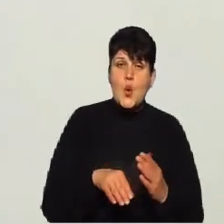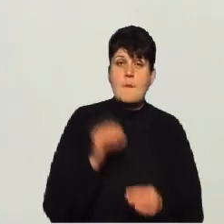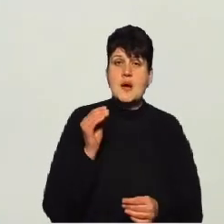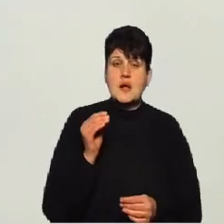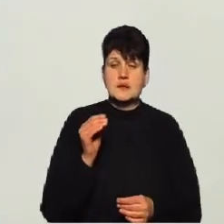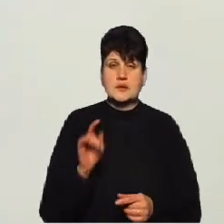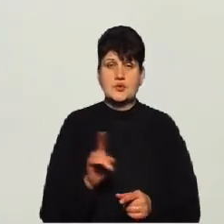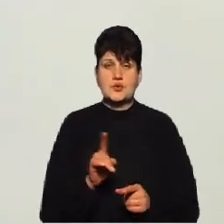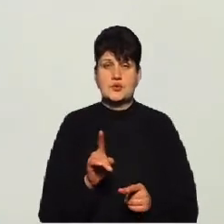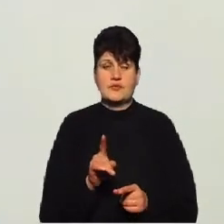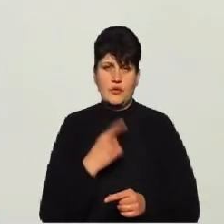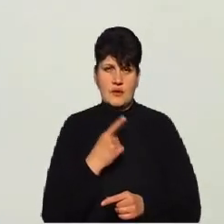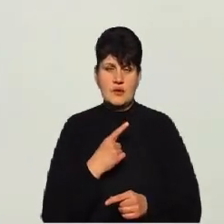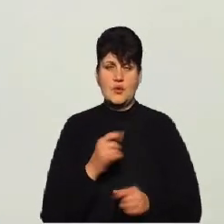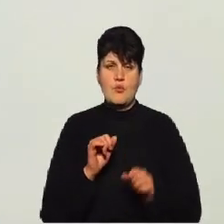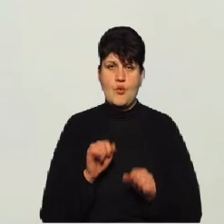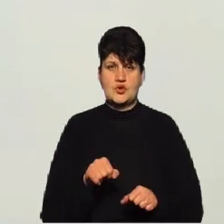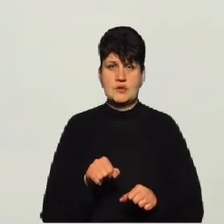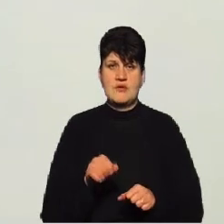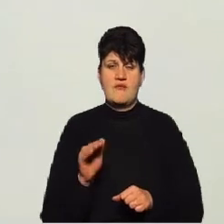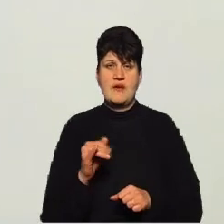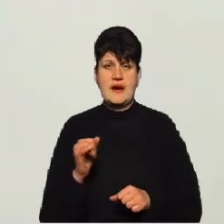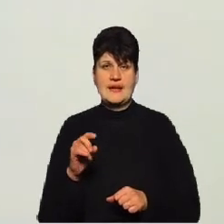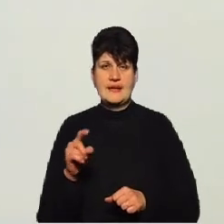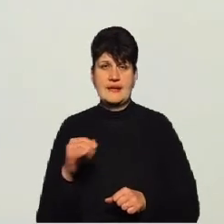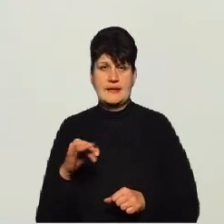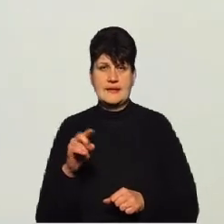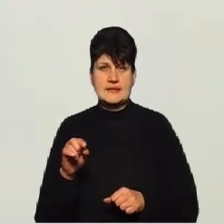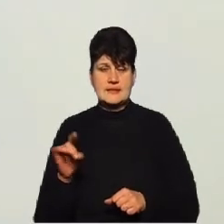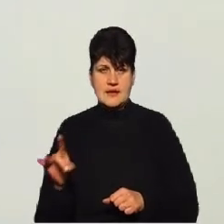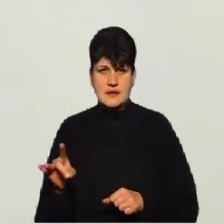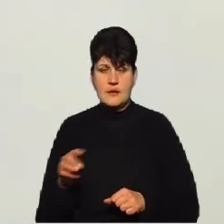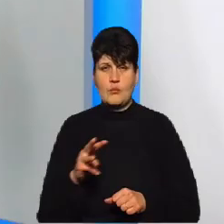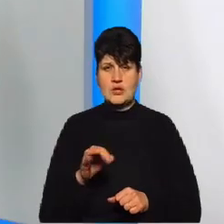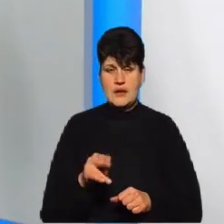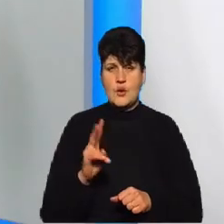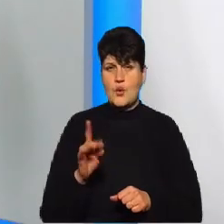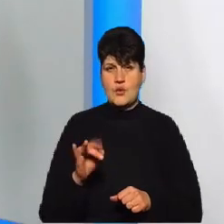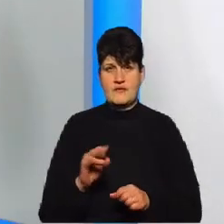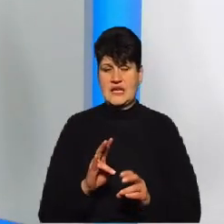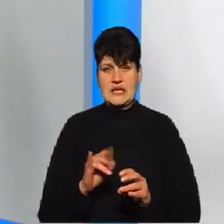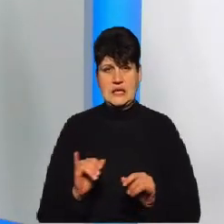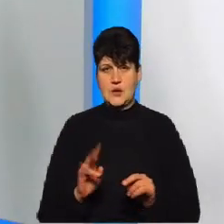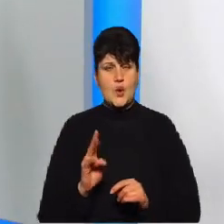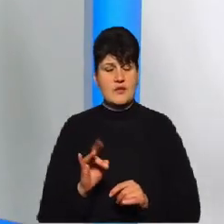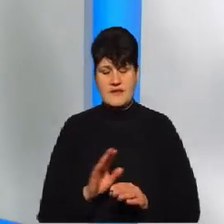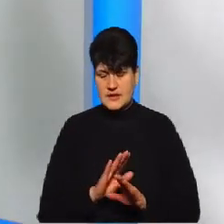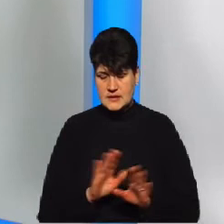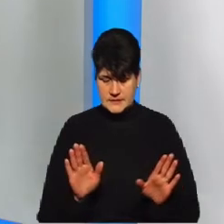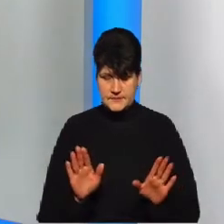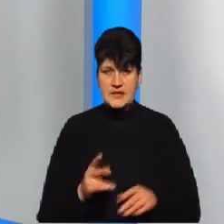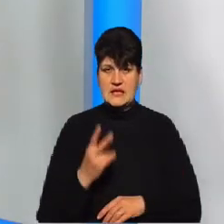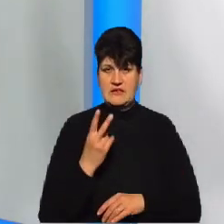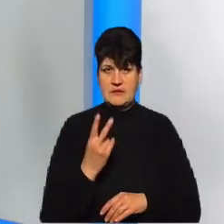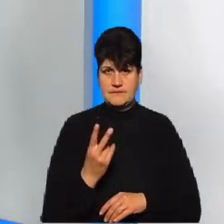ви говорили про те, що можна Pfizer або Модерною, а коронаваком ні. Ні в якому разі коронаваком. Не. Тільки цих дві. От